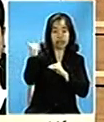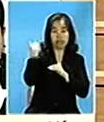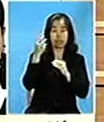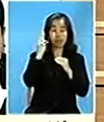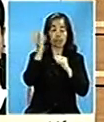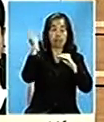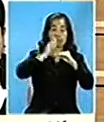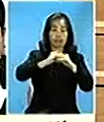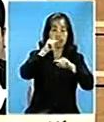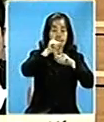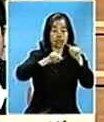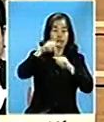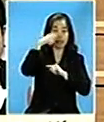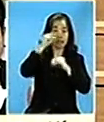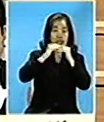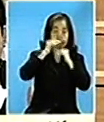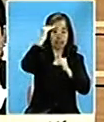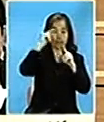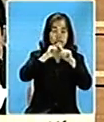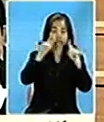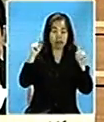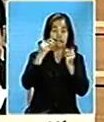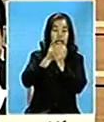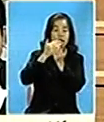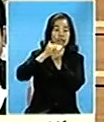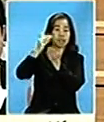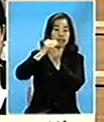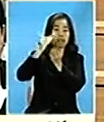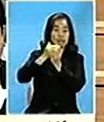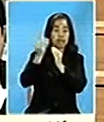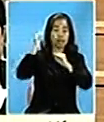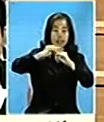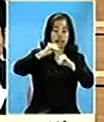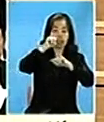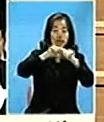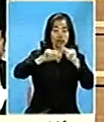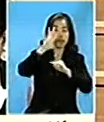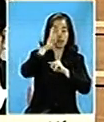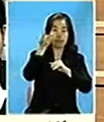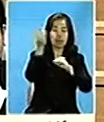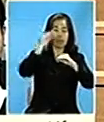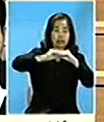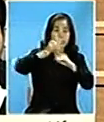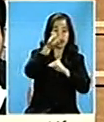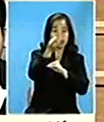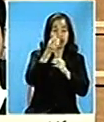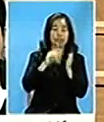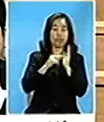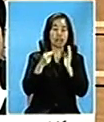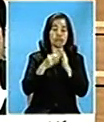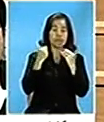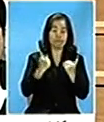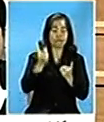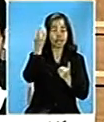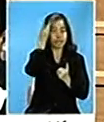า 10% แต่ว่าชำระเพิ่มขึ้นเพียง 4% เศษเนี่ยก็เป็นสิ่งที่จะท